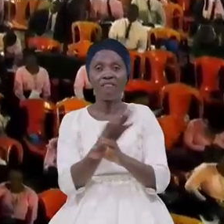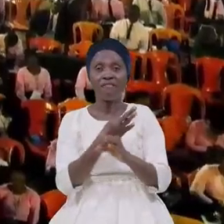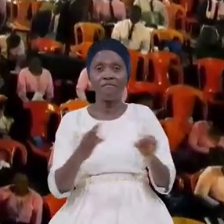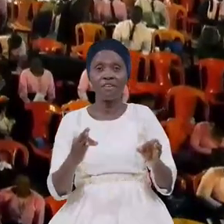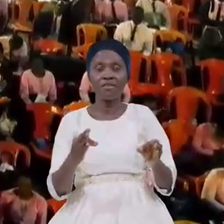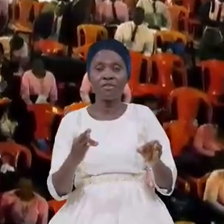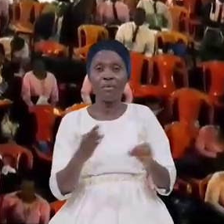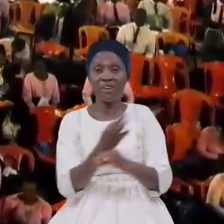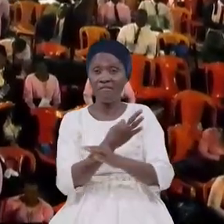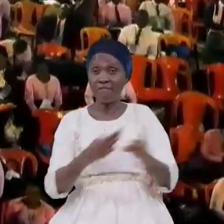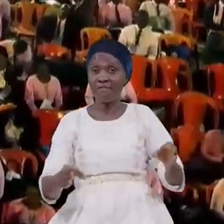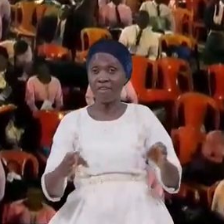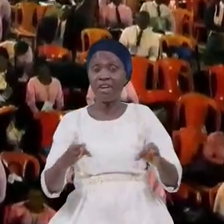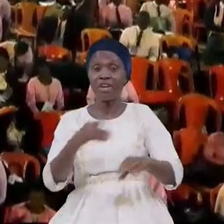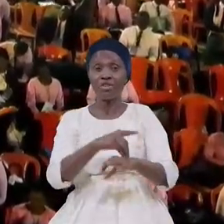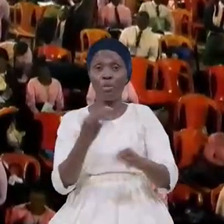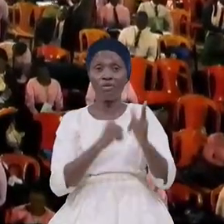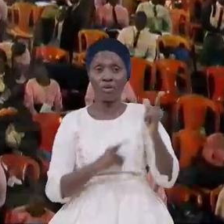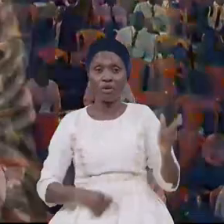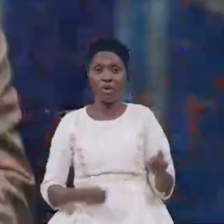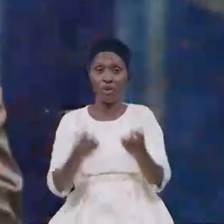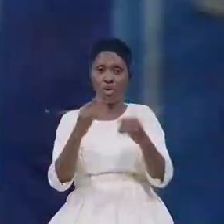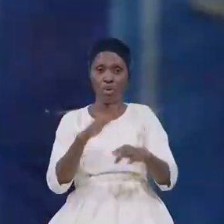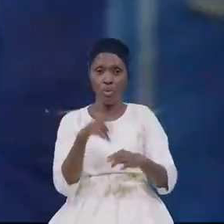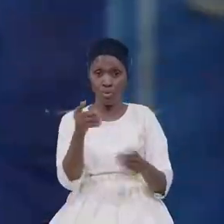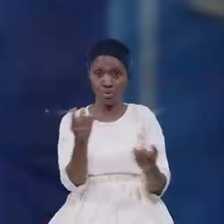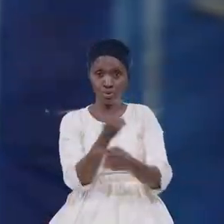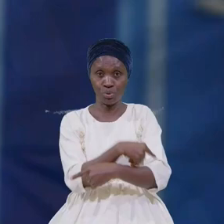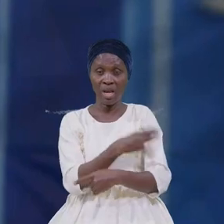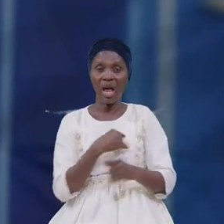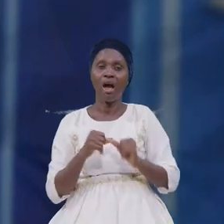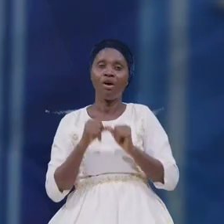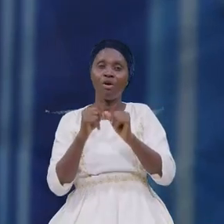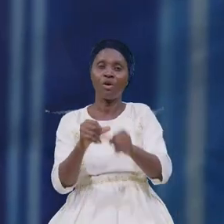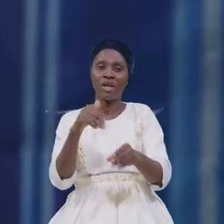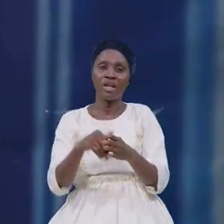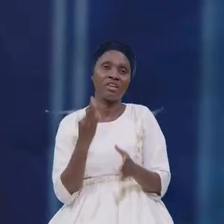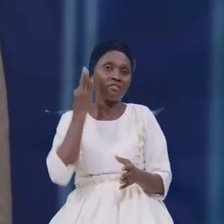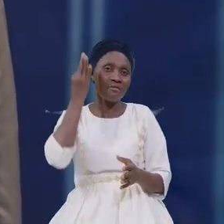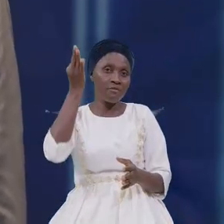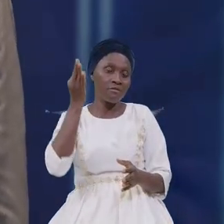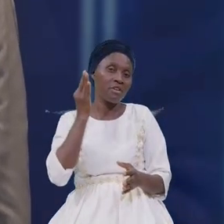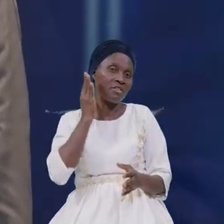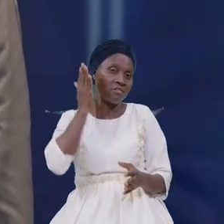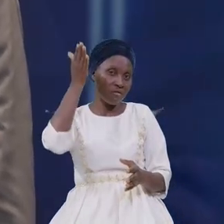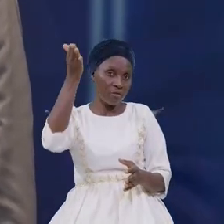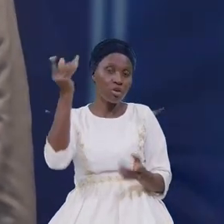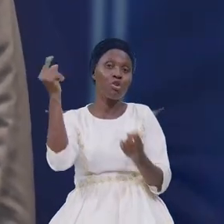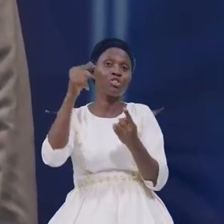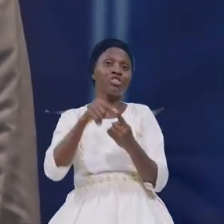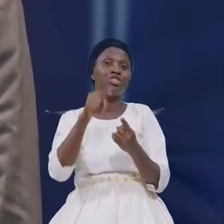de la liberté du Seigneur sur vous ce jour et continue jusqu'à l'avenir, jusqu'à ce